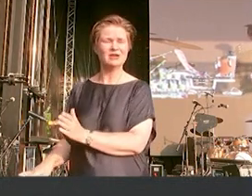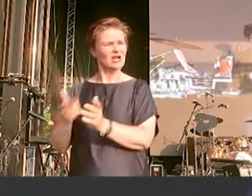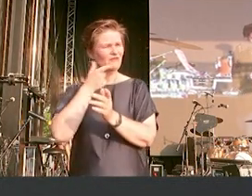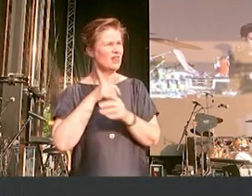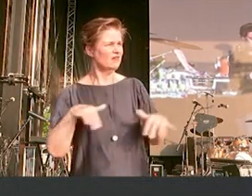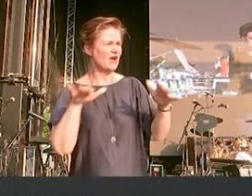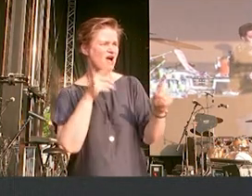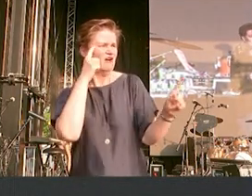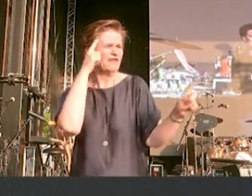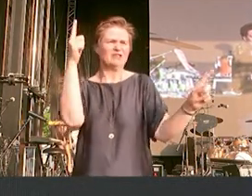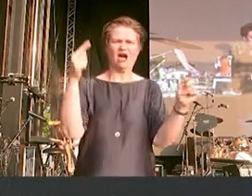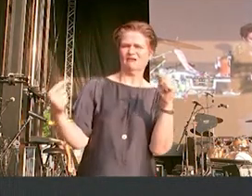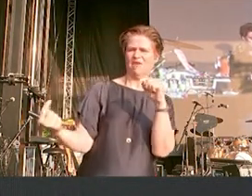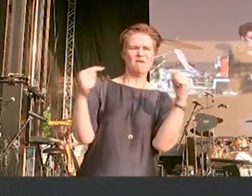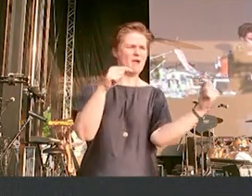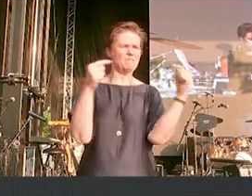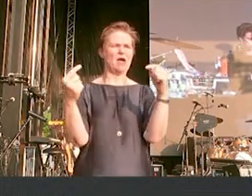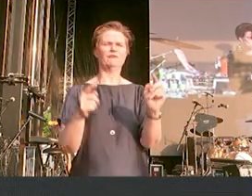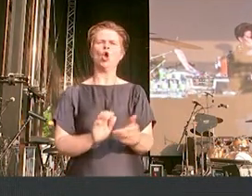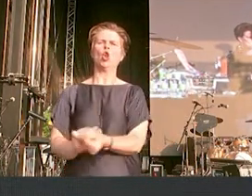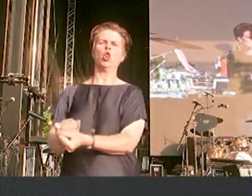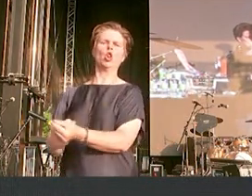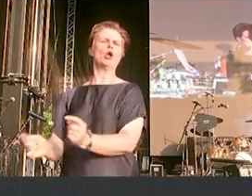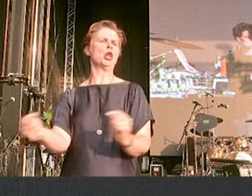gegenseitigen Verdächtigungen und Ressentiments selbst verstümmelt?